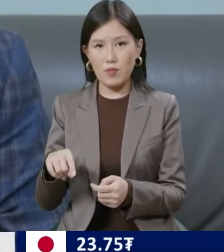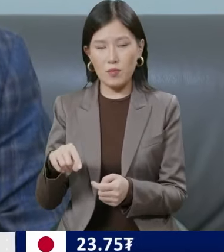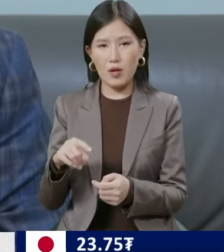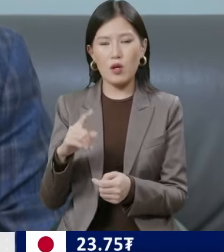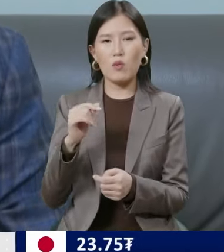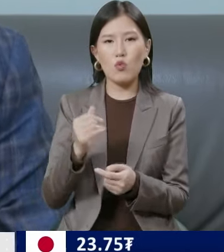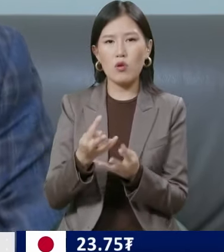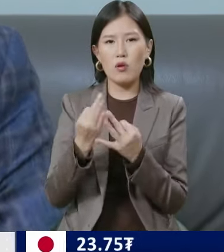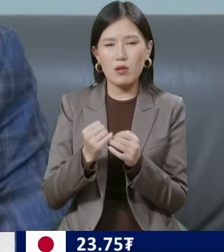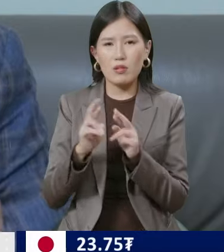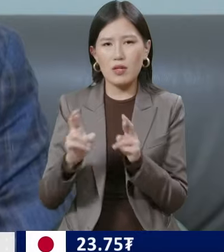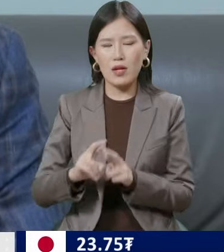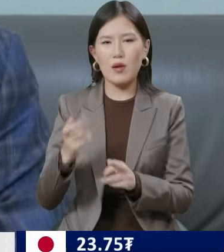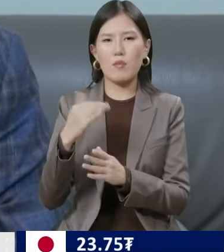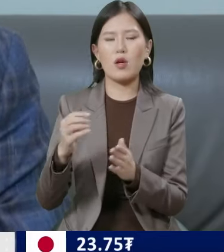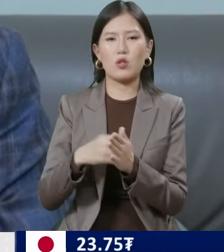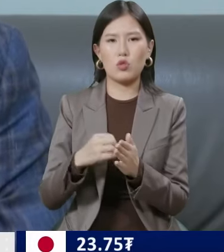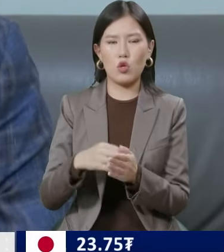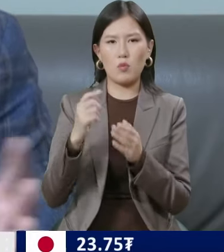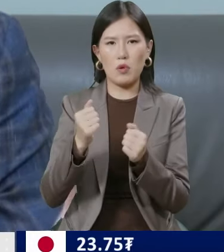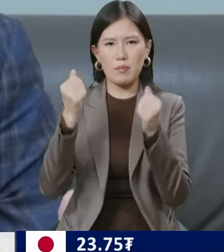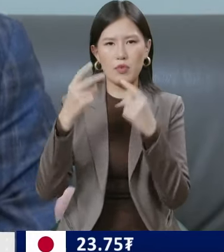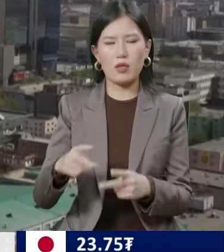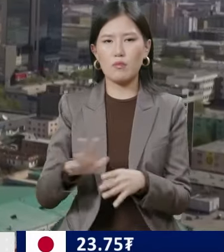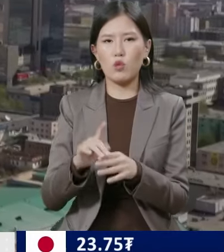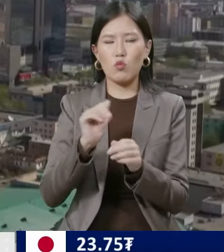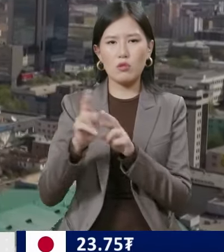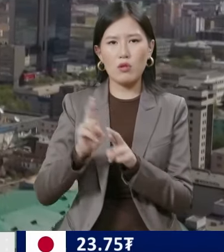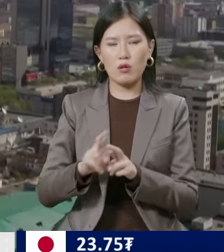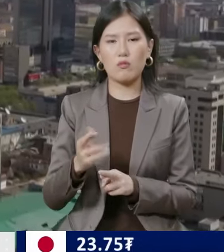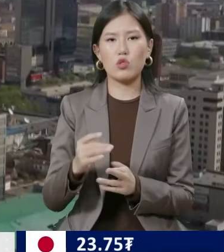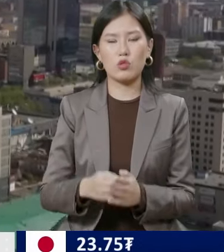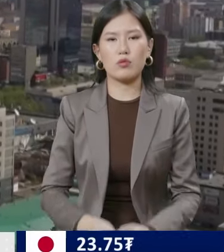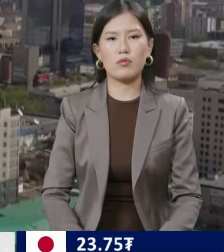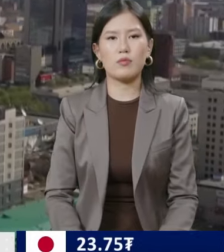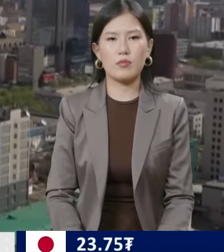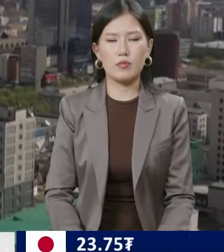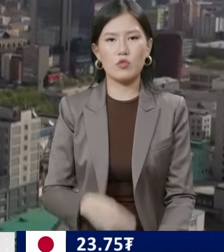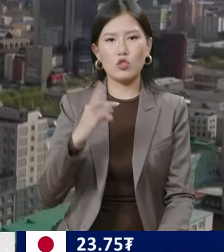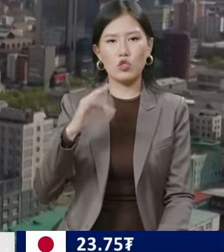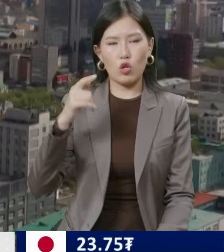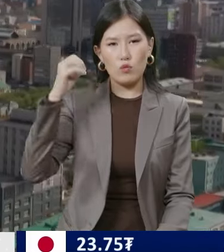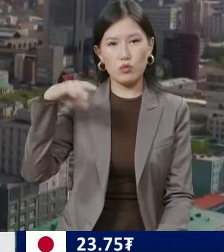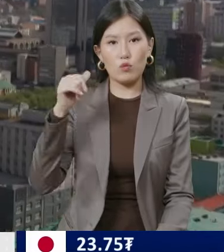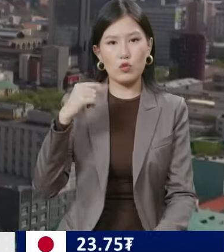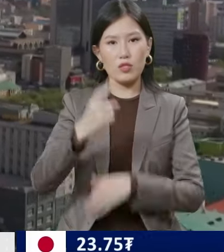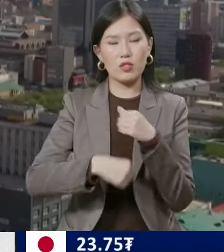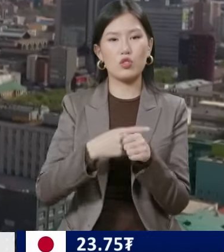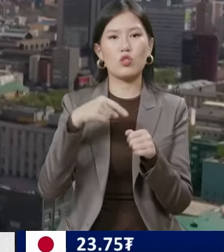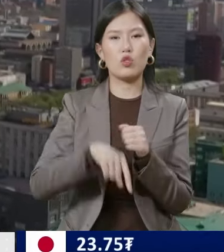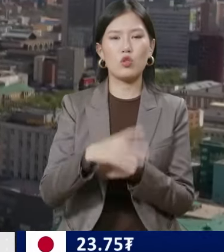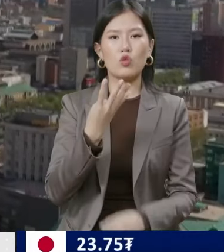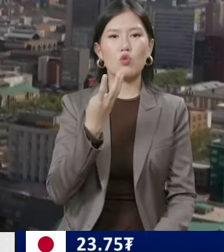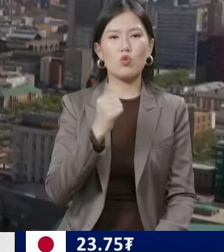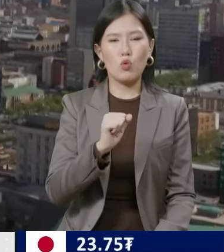хэрэгтэй. А иймэрхүү ялгамжтай хийх юм одоо хийлдэ. Өгтөө бол эрчим хүчний үн тарифыг жилд 4 удаа